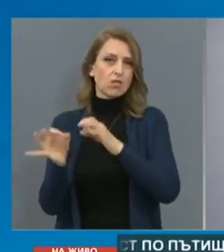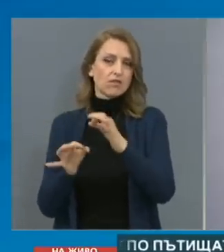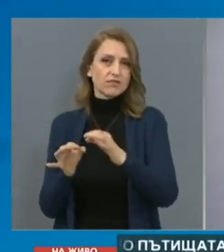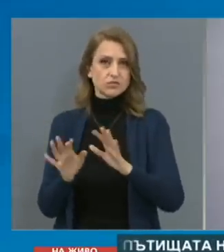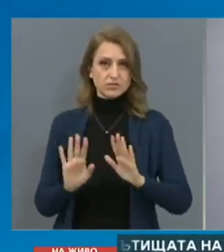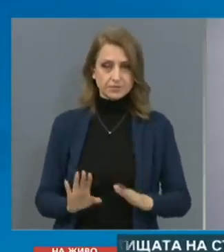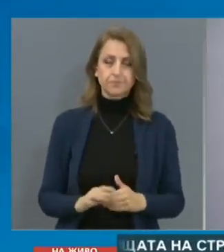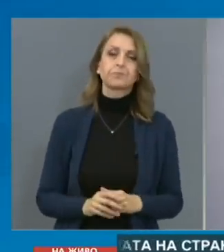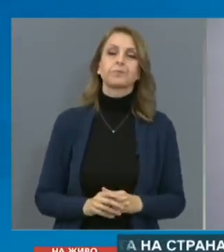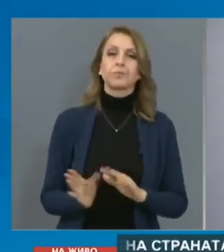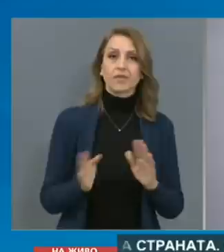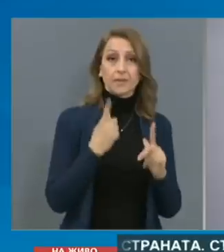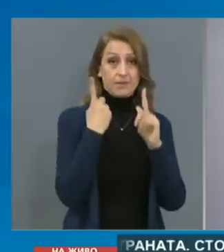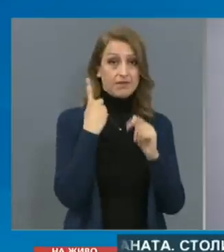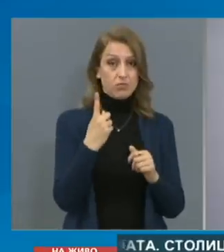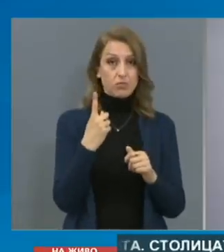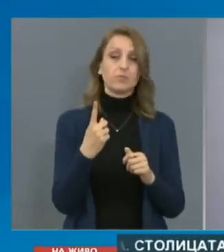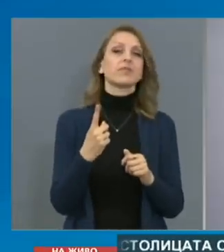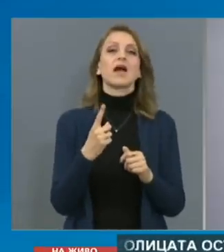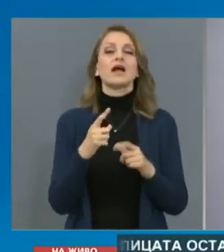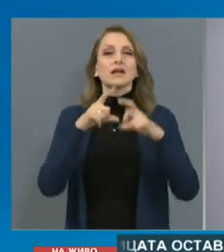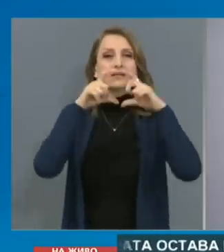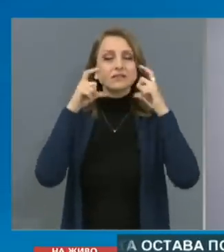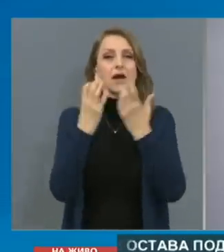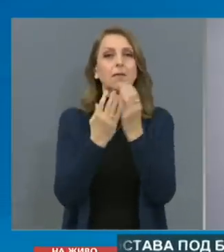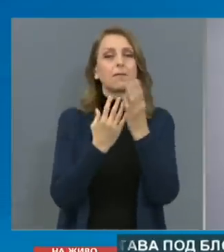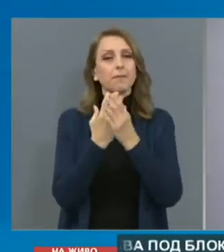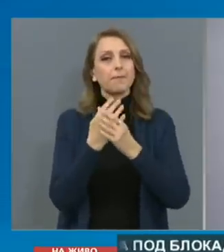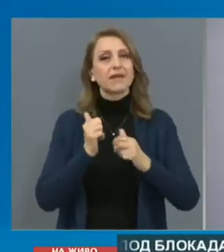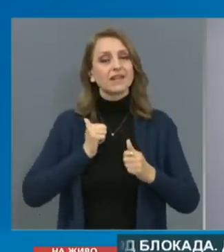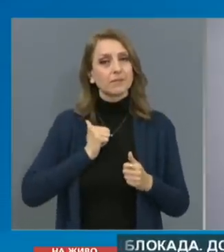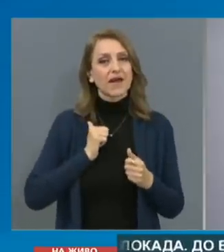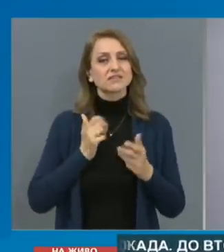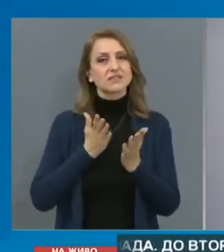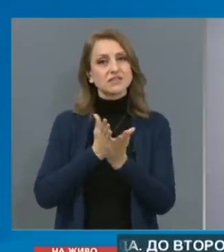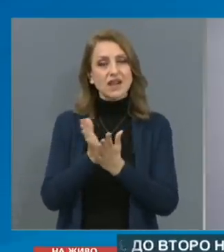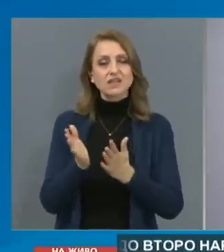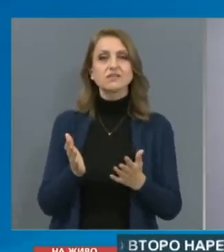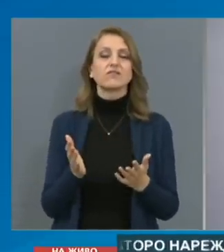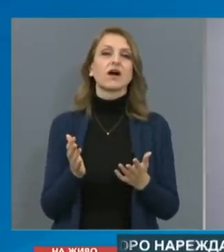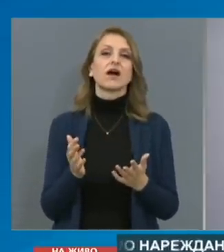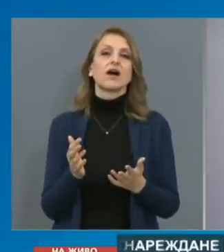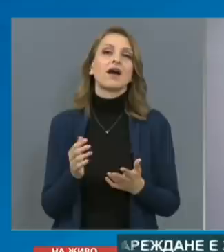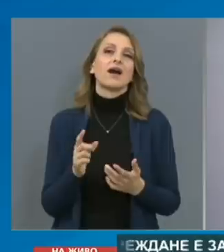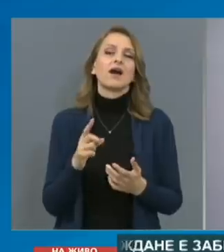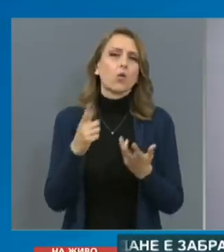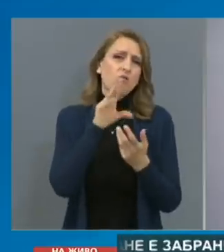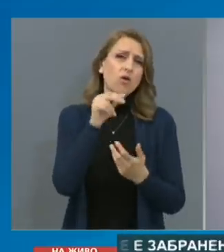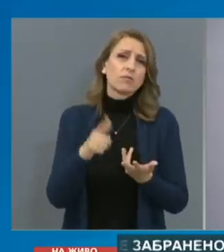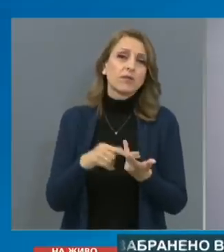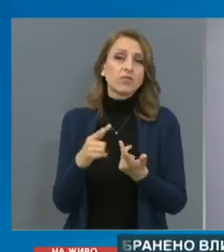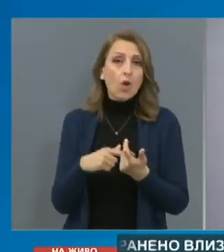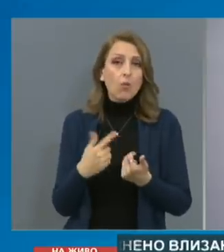Така, за предпазните средства говорим много пъти. Явно вие пак доказвате, че не сте